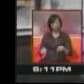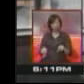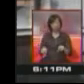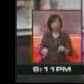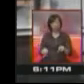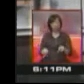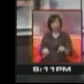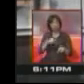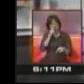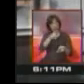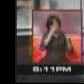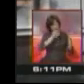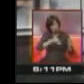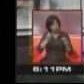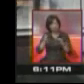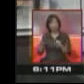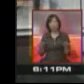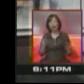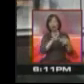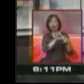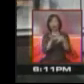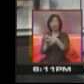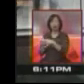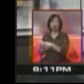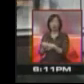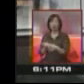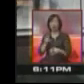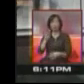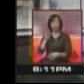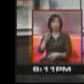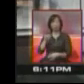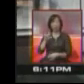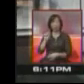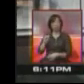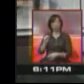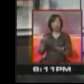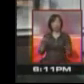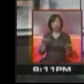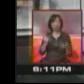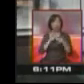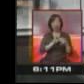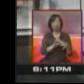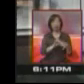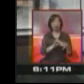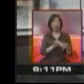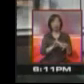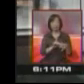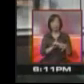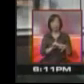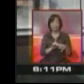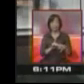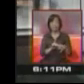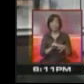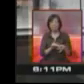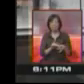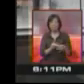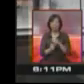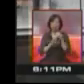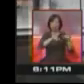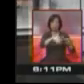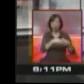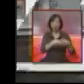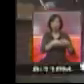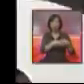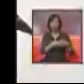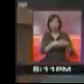Gloria Arroyo na si Mig Zubiri, nasa kampo na ng kalaban nila na si dating Pangulong ERAP, Mian Los Baños. Ikuwento